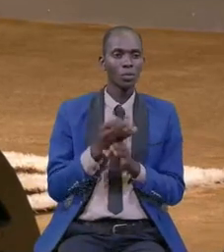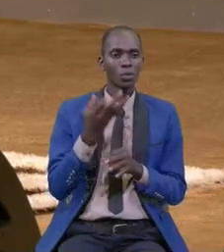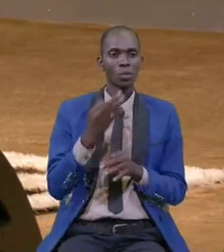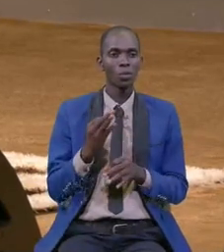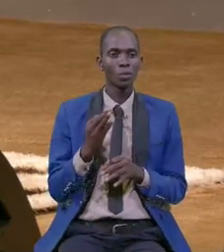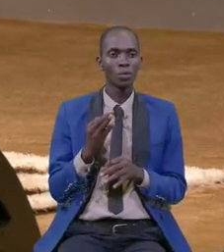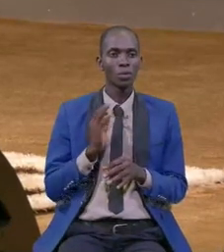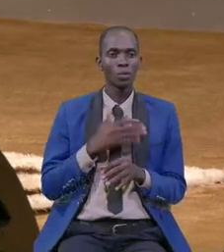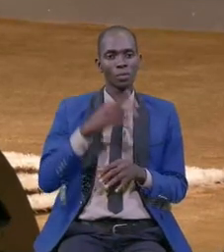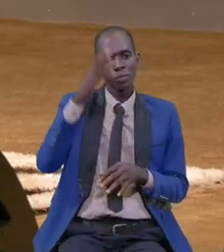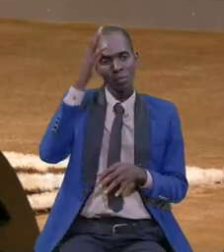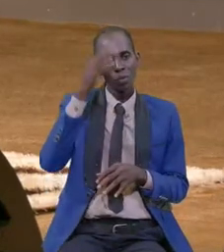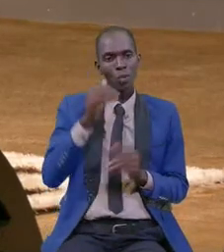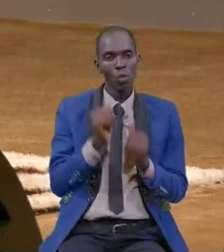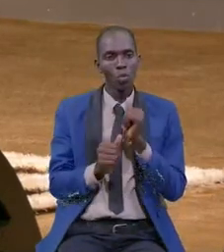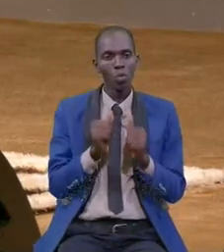était